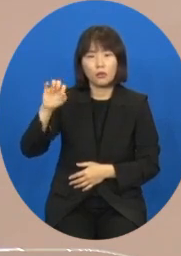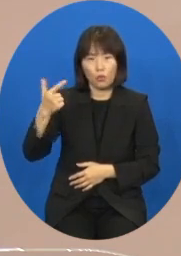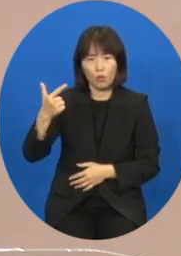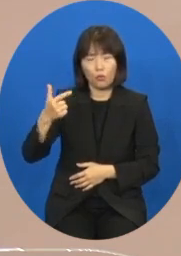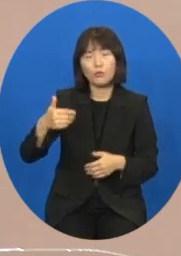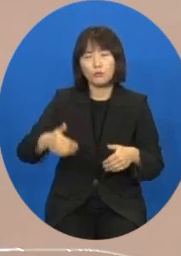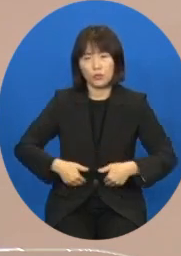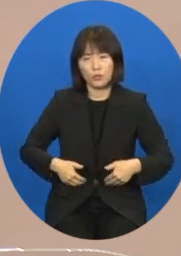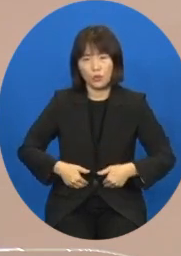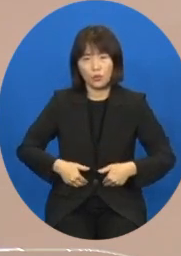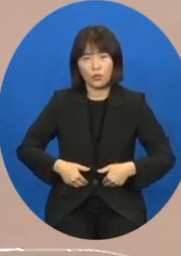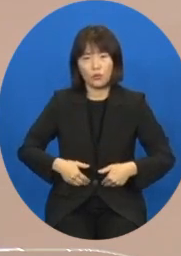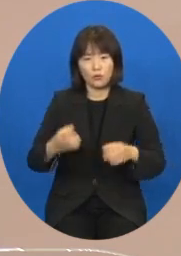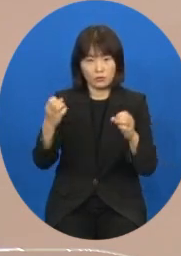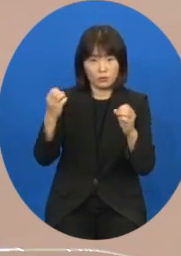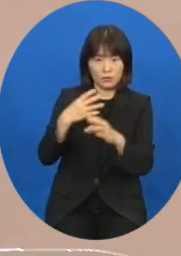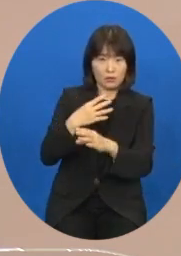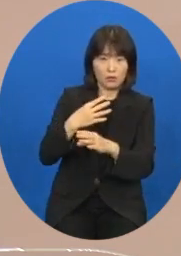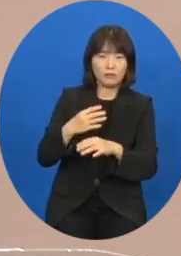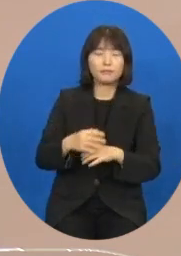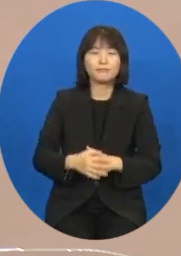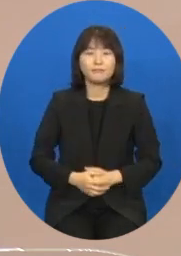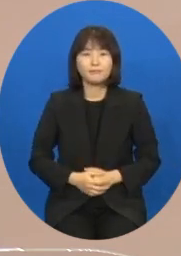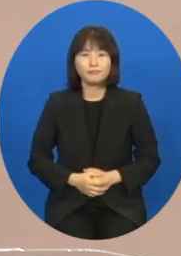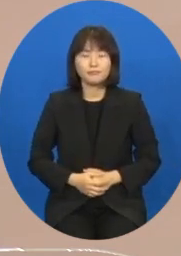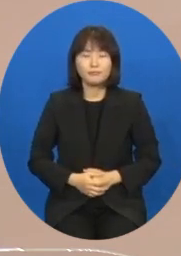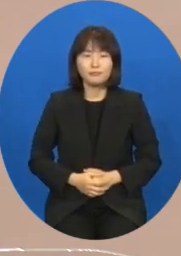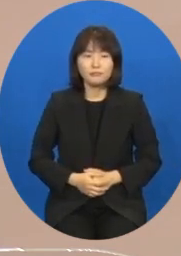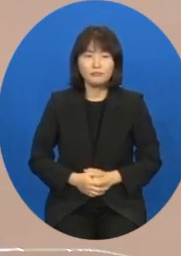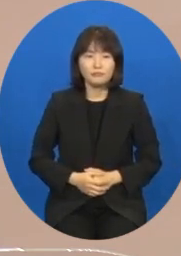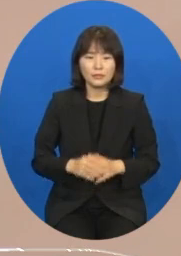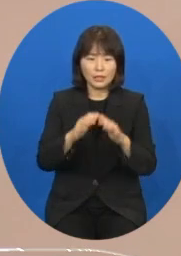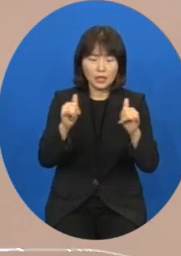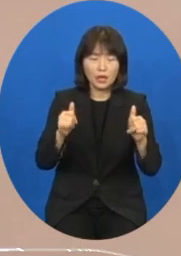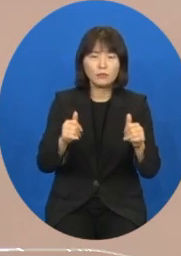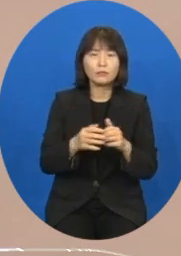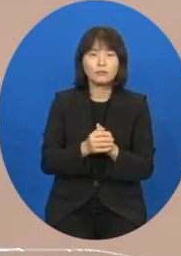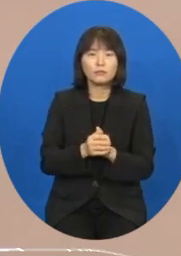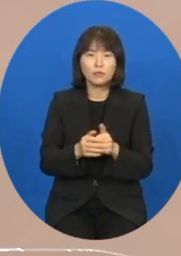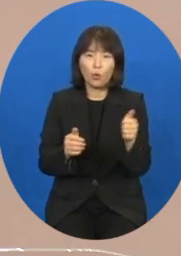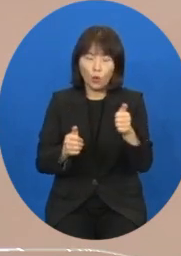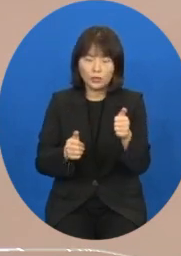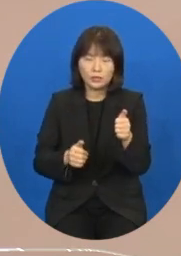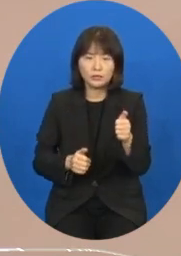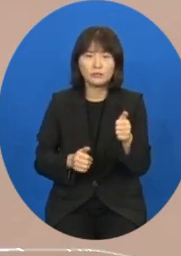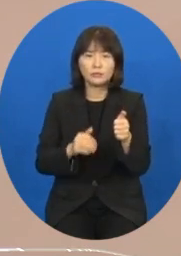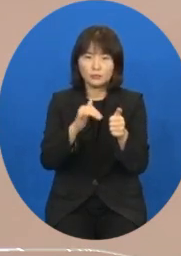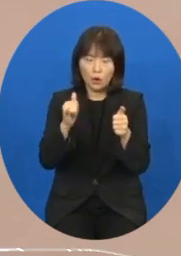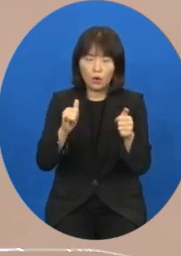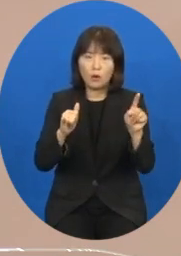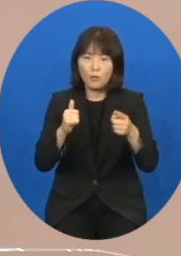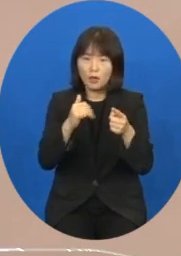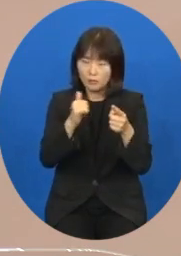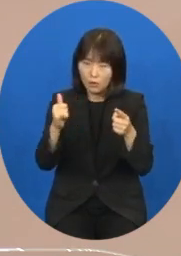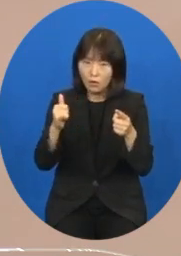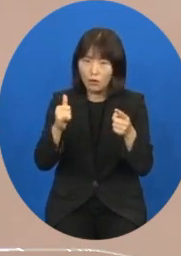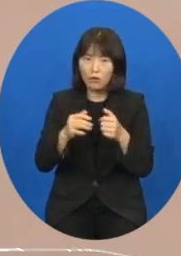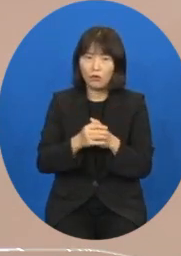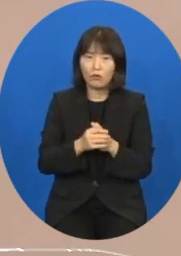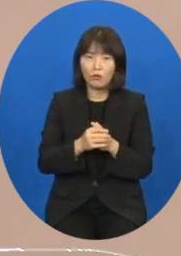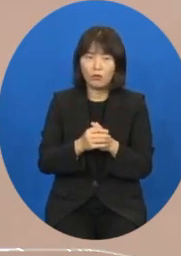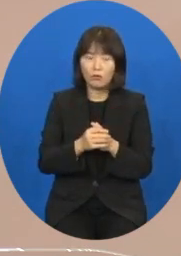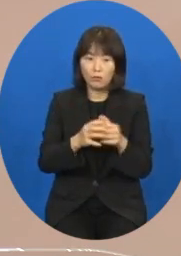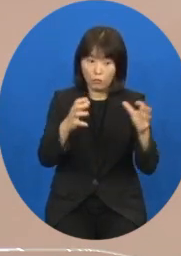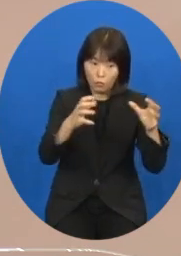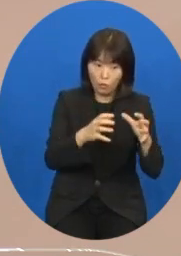능력이죠. 여러분 뭐 한 50명, 100명만 넘어가도 그 사람 어떻게 해서 식비를 어느 정도